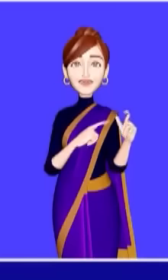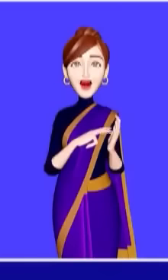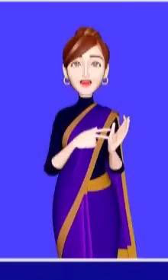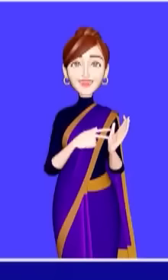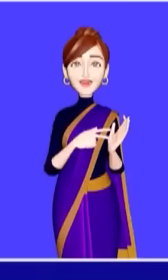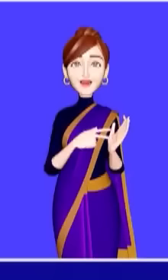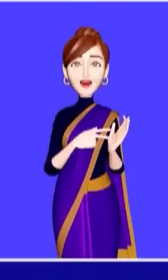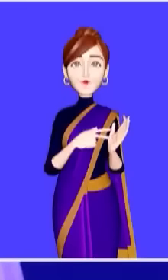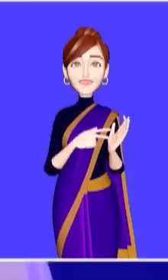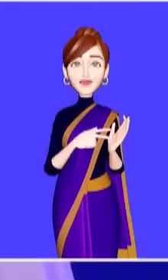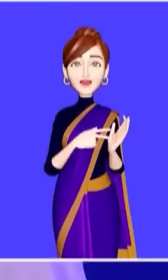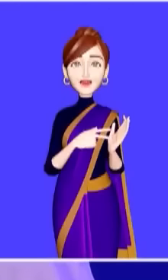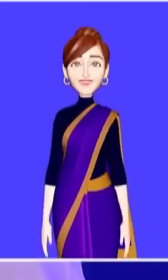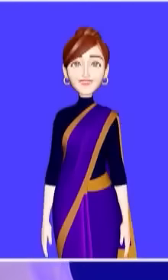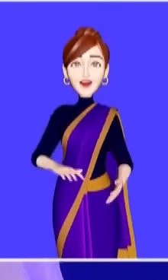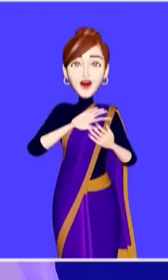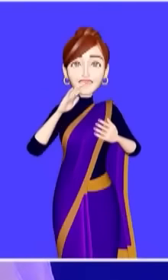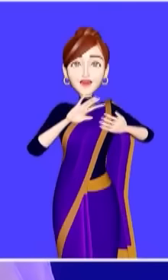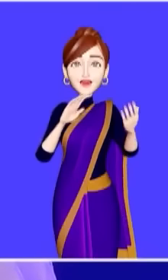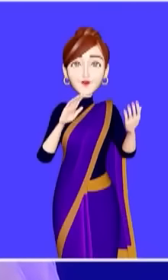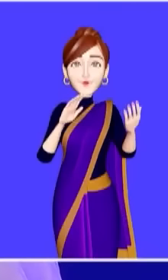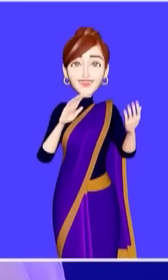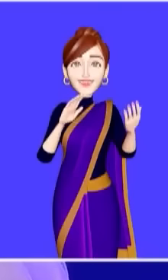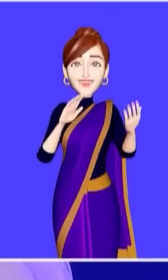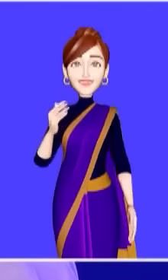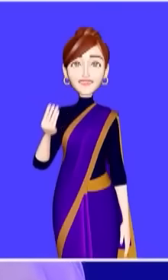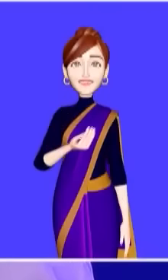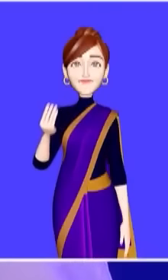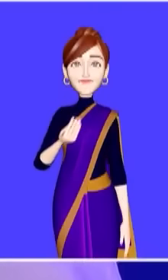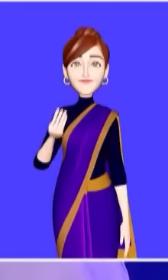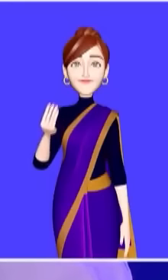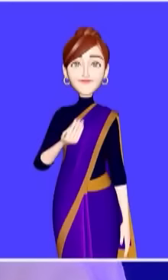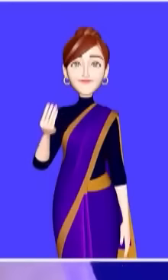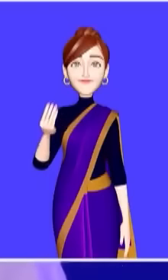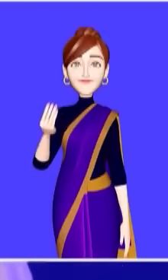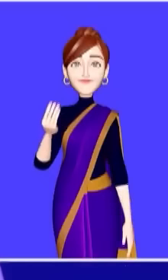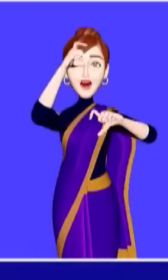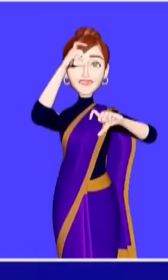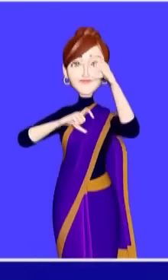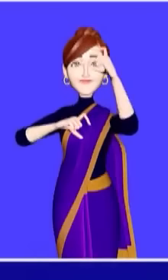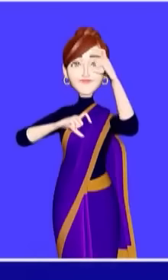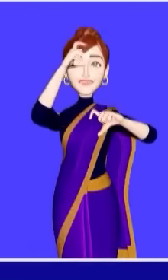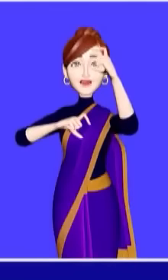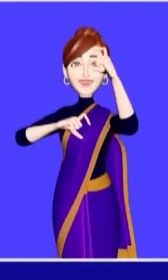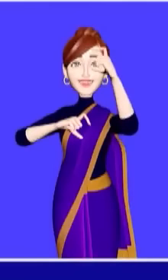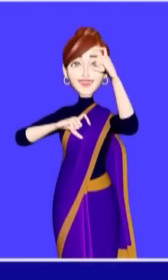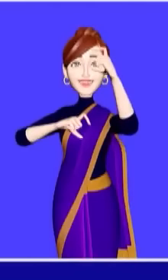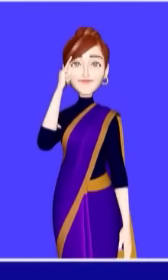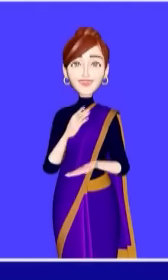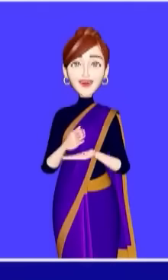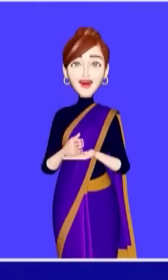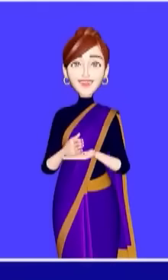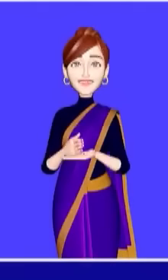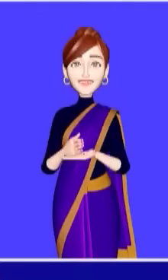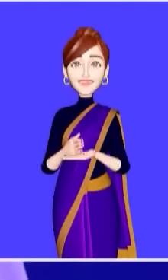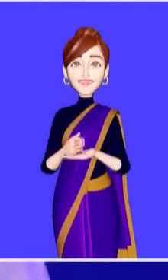जैसे जैसे एआई ज्यादा टेक्स्ट, इमेजेस